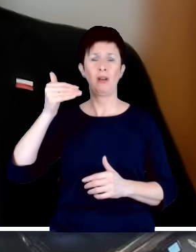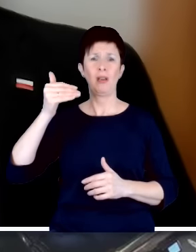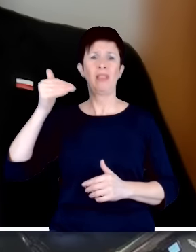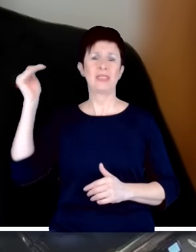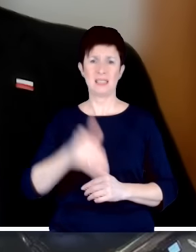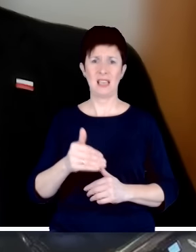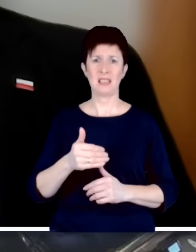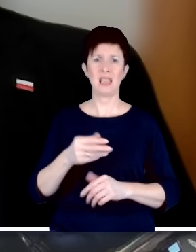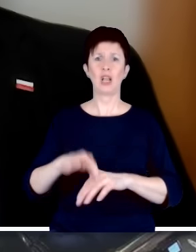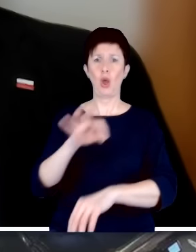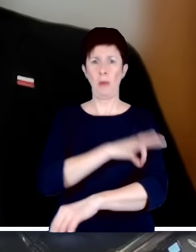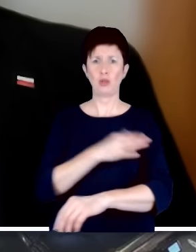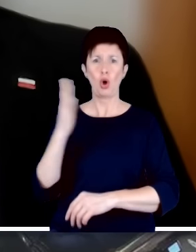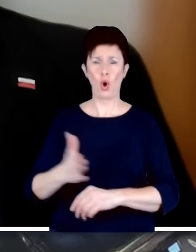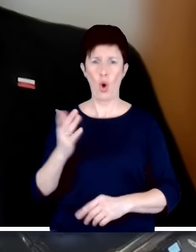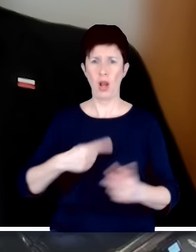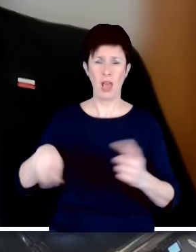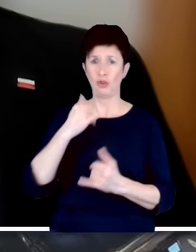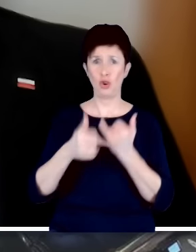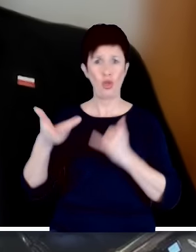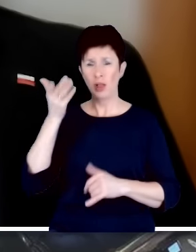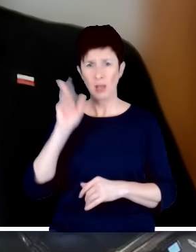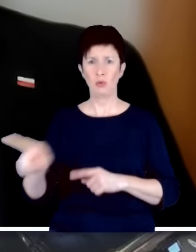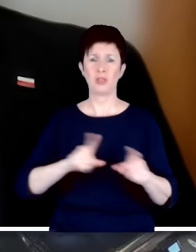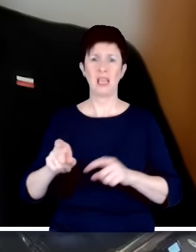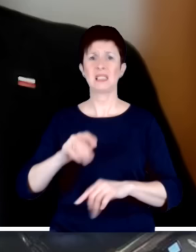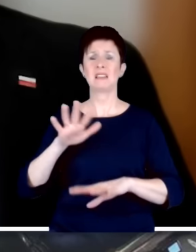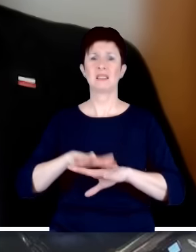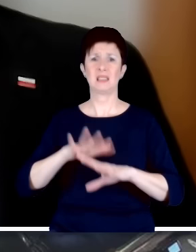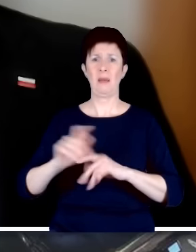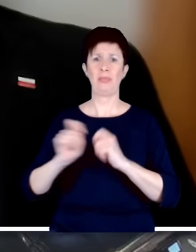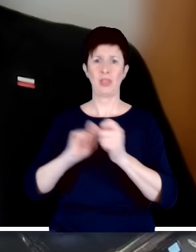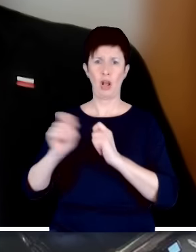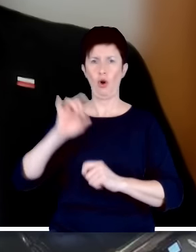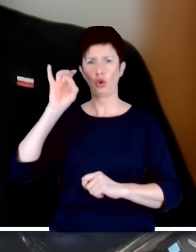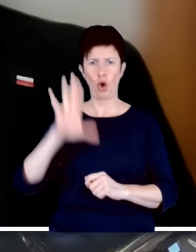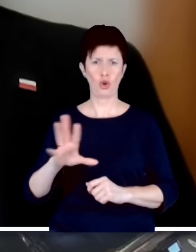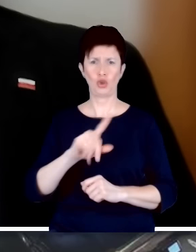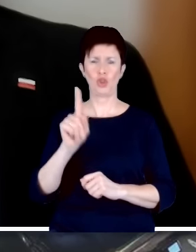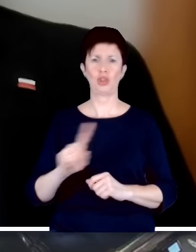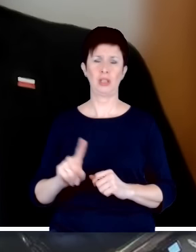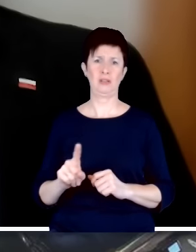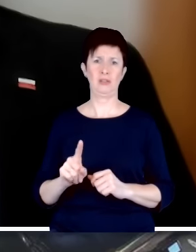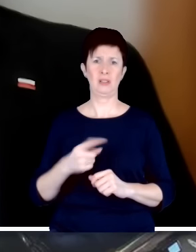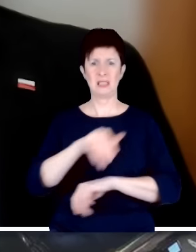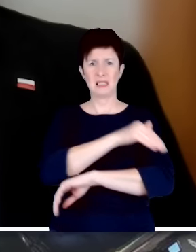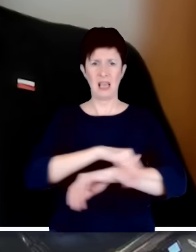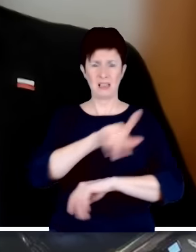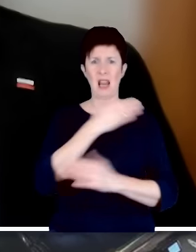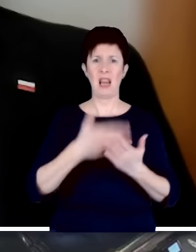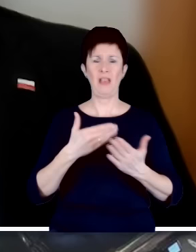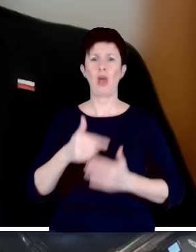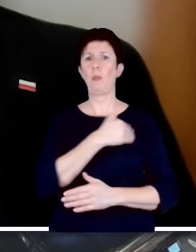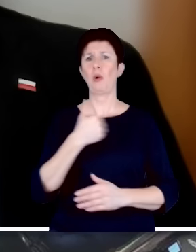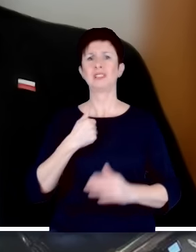mieli, to znaczy, że będziemy mieli po prostu system transportowy gorszy niż w krajach wysoce rozwiniętych, więc Polska nigdy nie będzie krajem wysoce